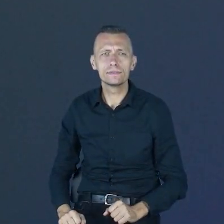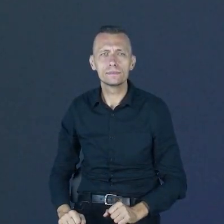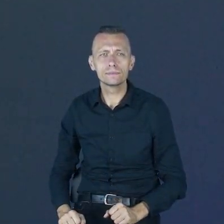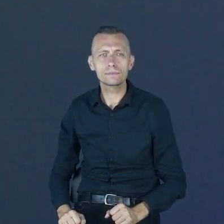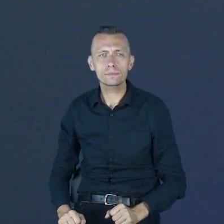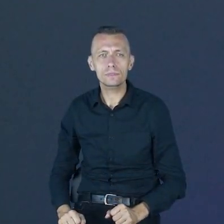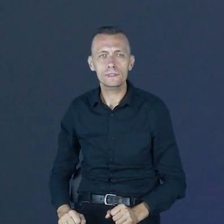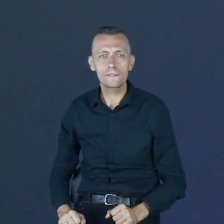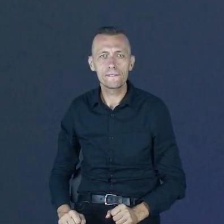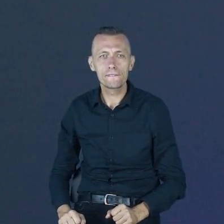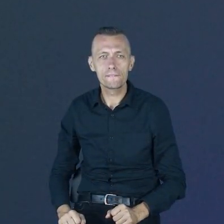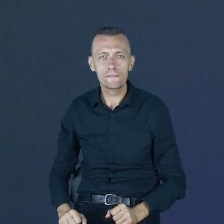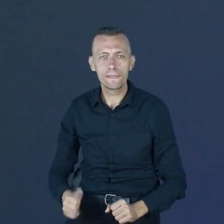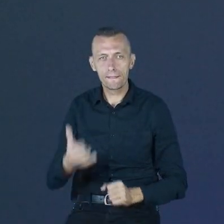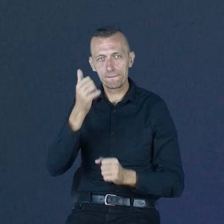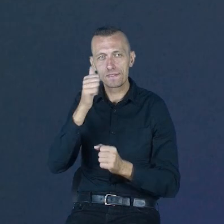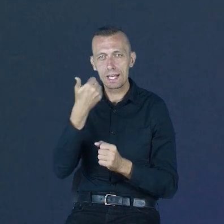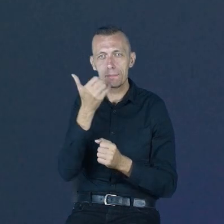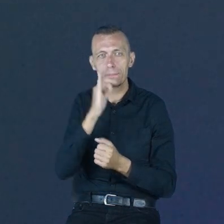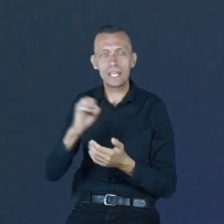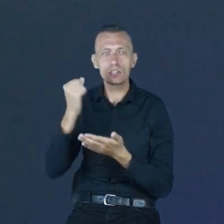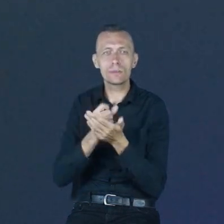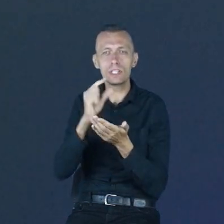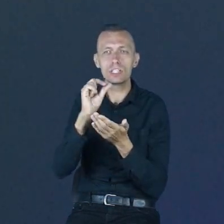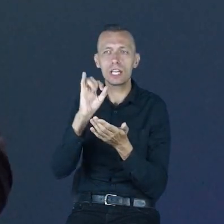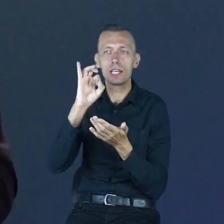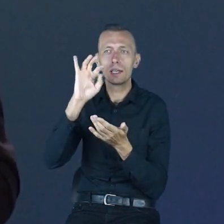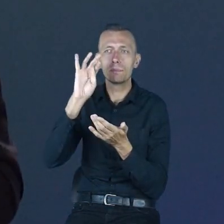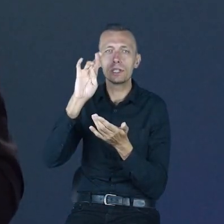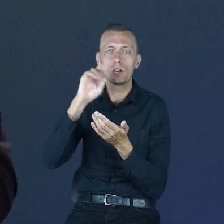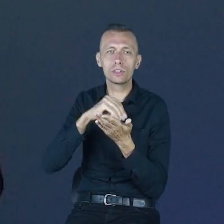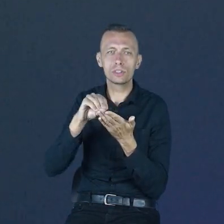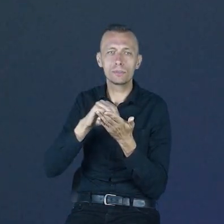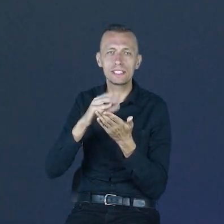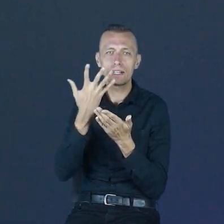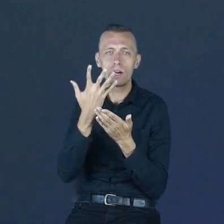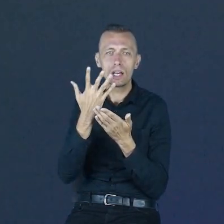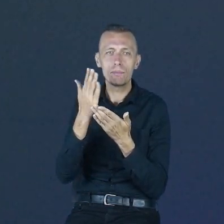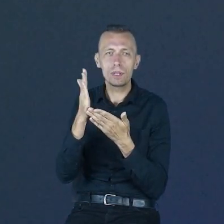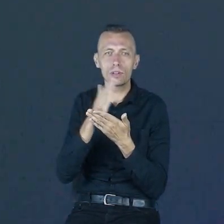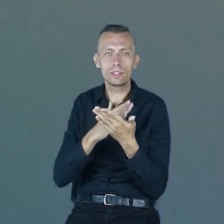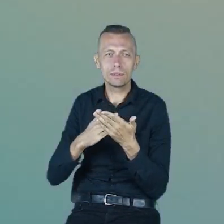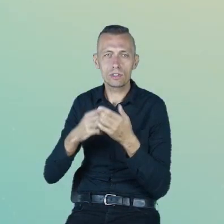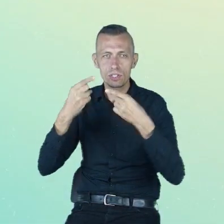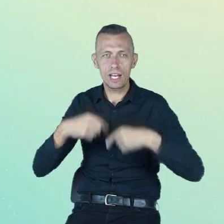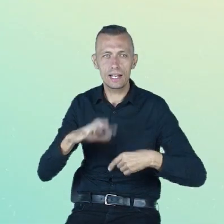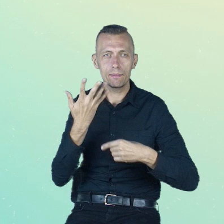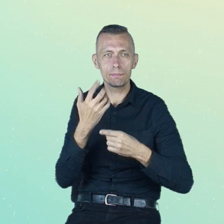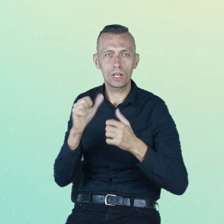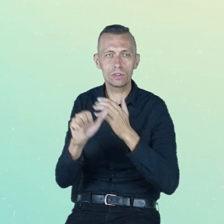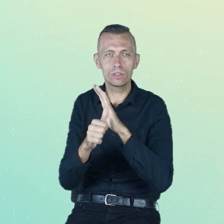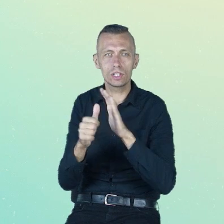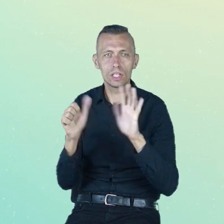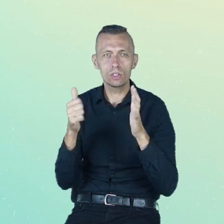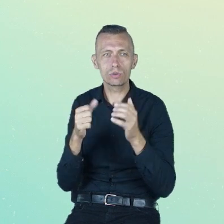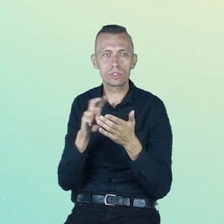zacznę od tekstu. W pierwszym liście Piotra, w 5 rozdziale, wiersz 5 i 6 czytamy: podobnie młodsi,